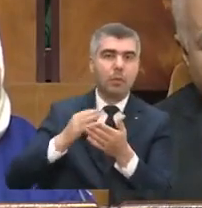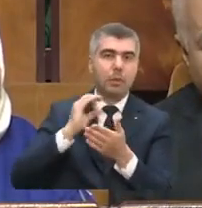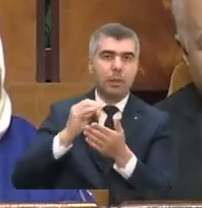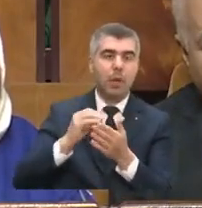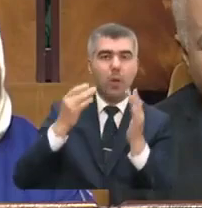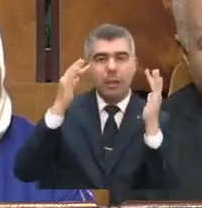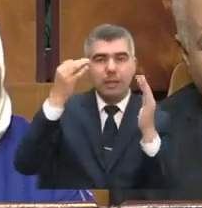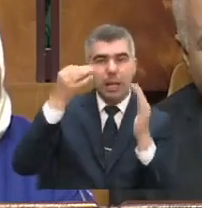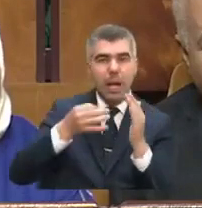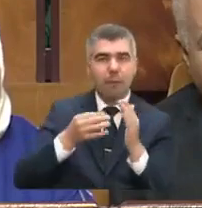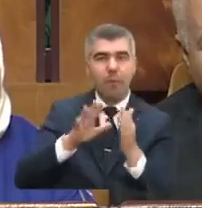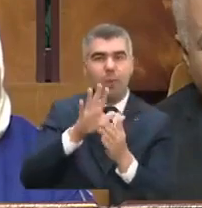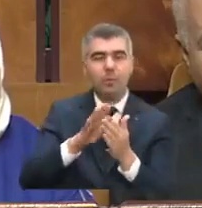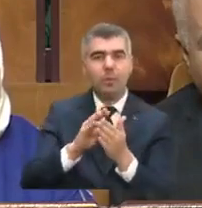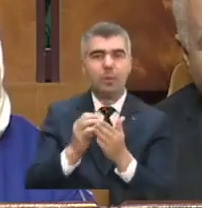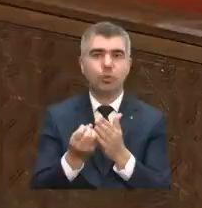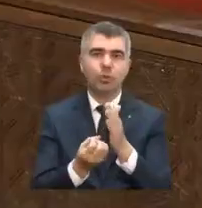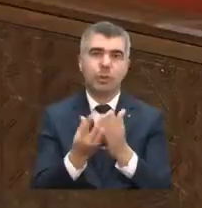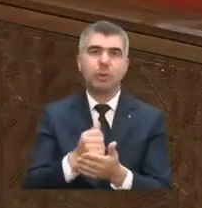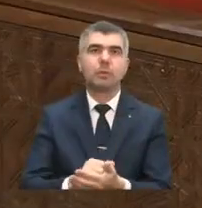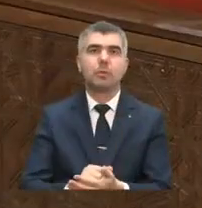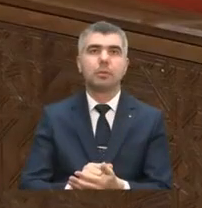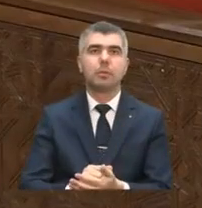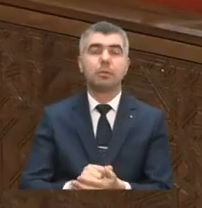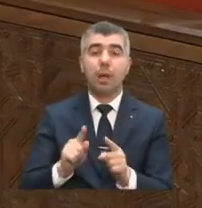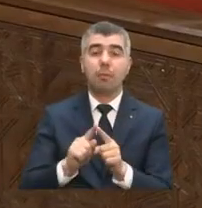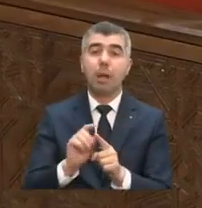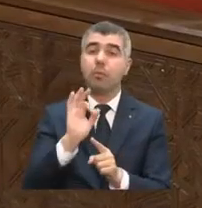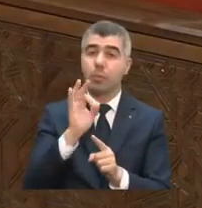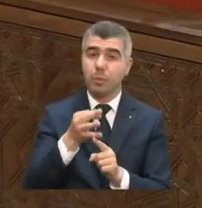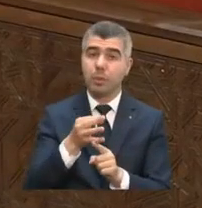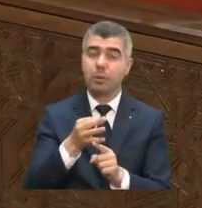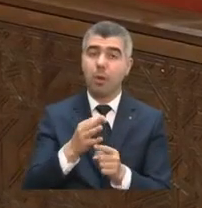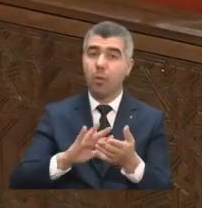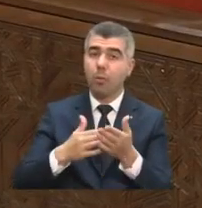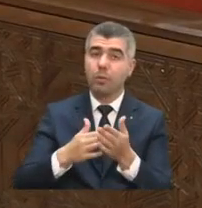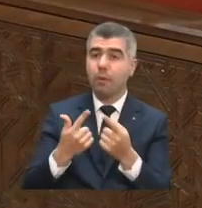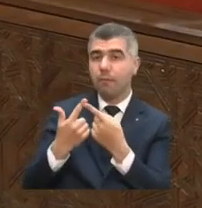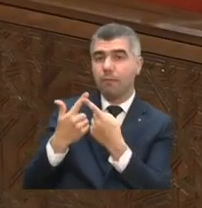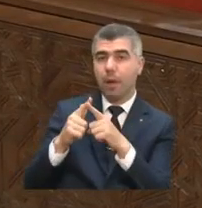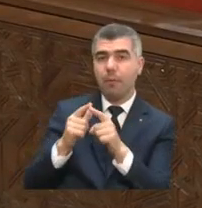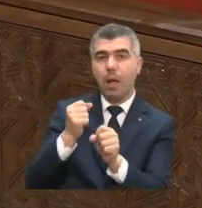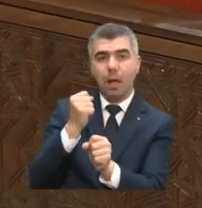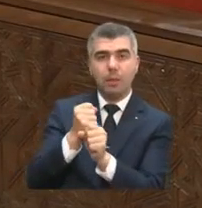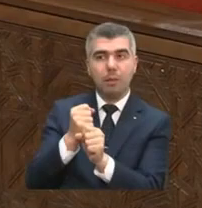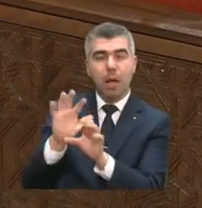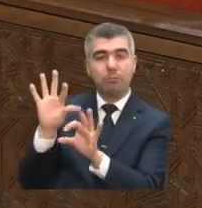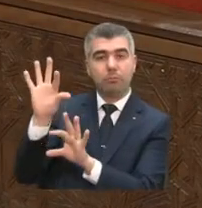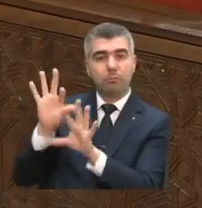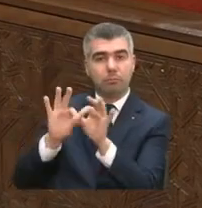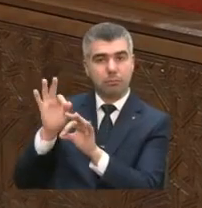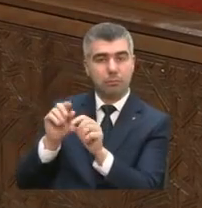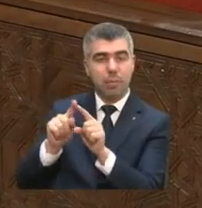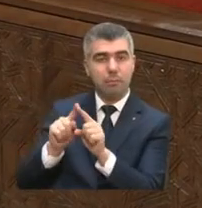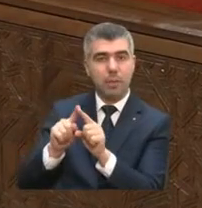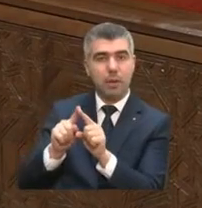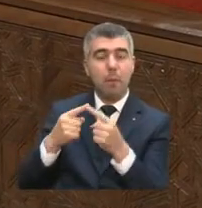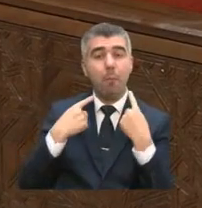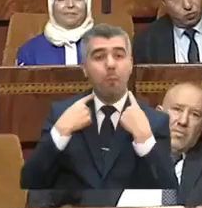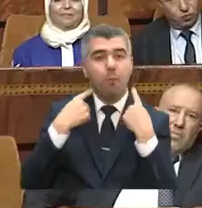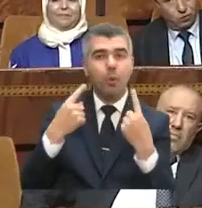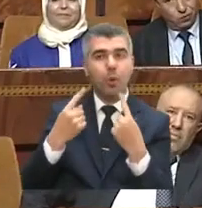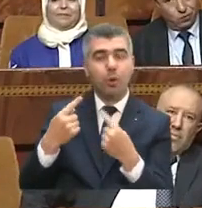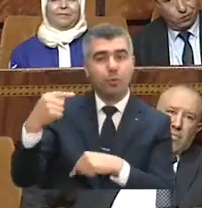الثقافية والاستثمار فيها، والأكيد أن هذا المجال يخلق فرصا أولا للعمل، حيث أن ذاك الفنان الذين